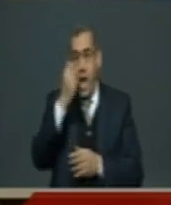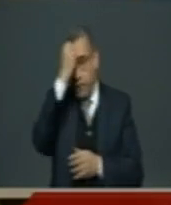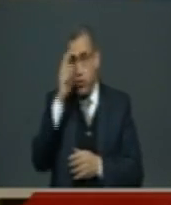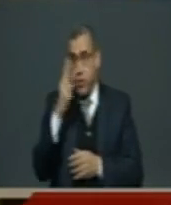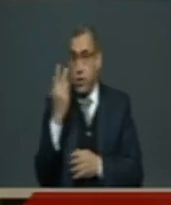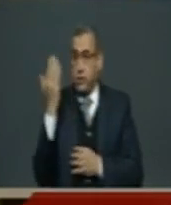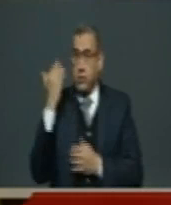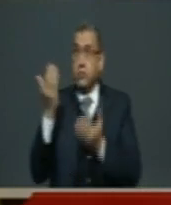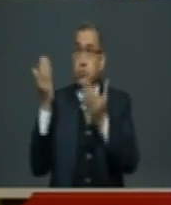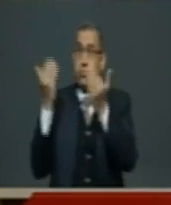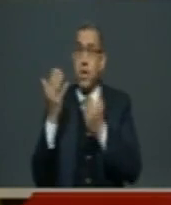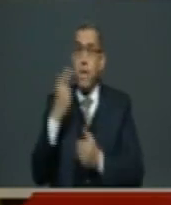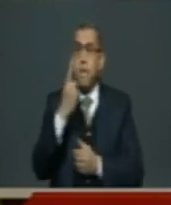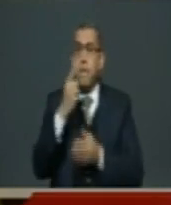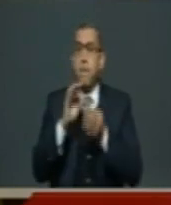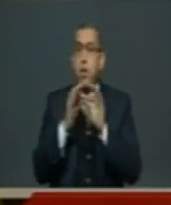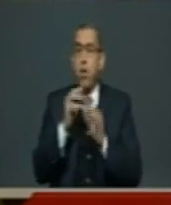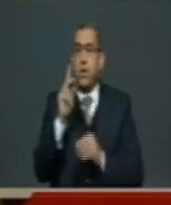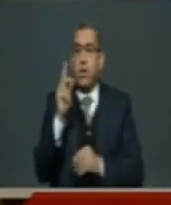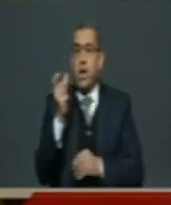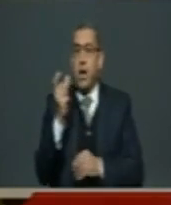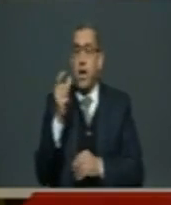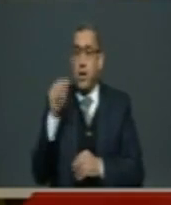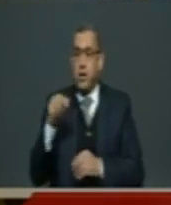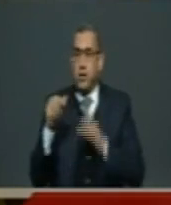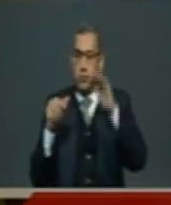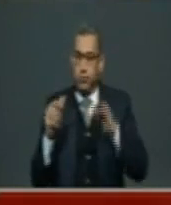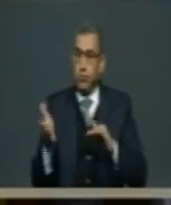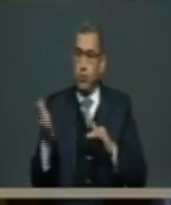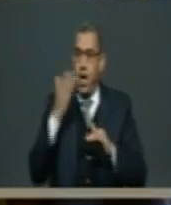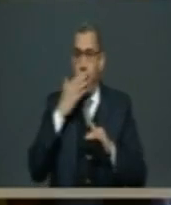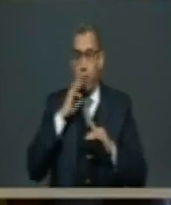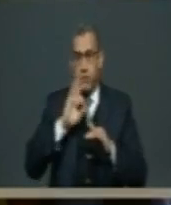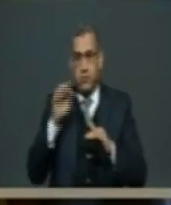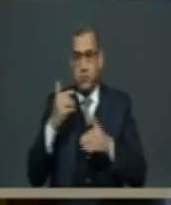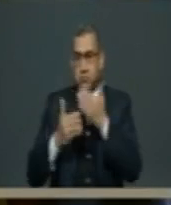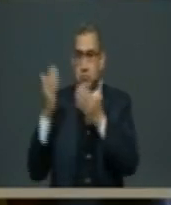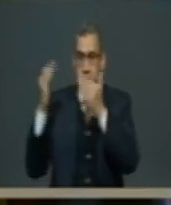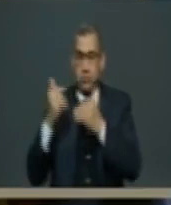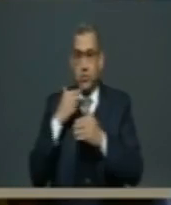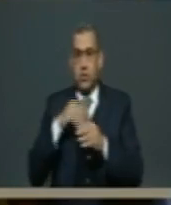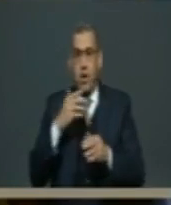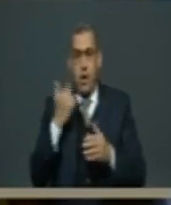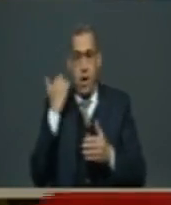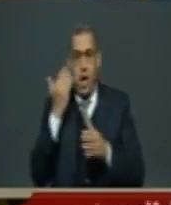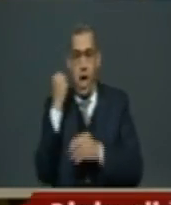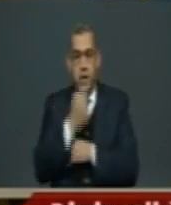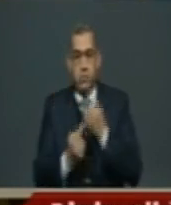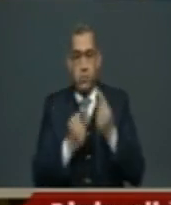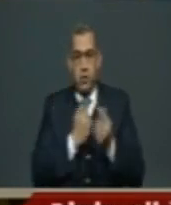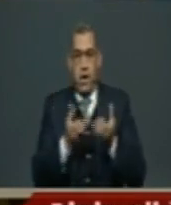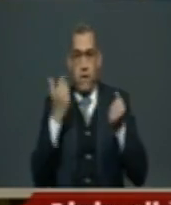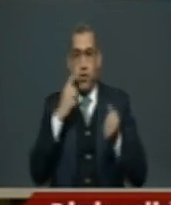استوردنا 1,000,000 طن، وبالتالي الحمد لله ماشيين ناحية اكتفاء ذاتي، وسوف يتم الاكتفاء